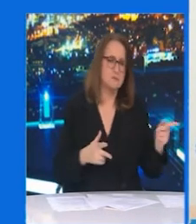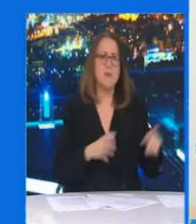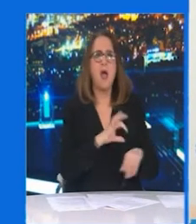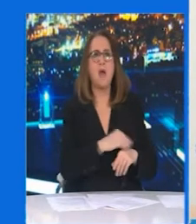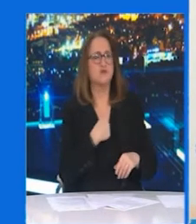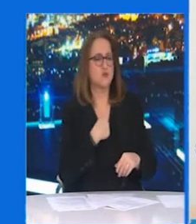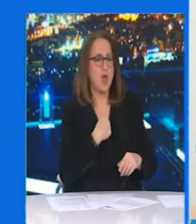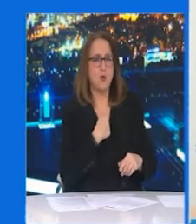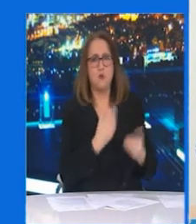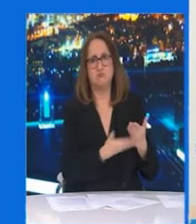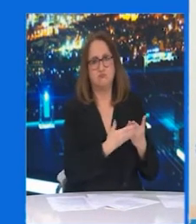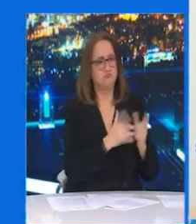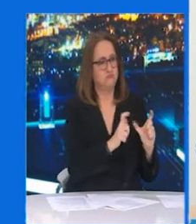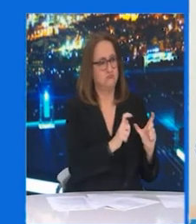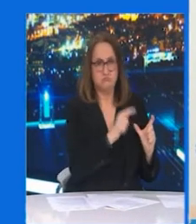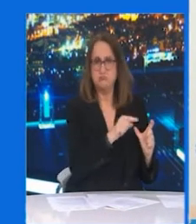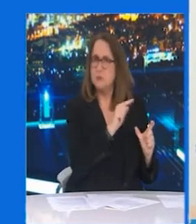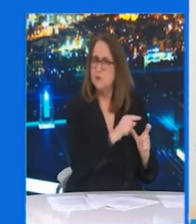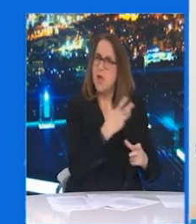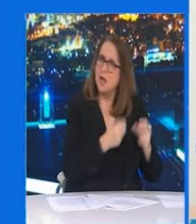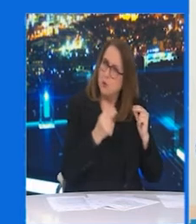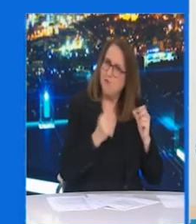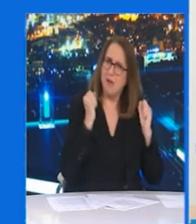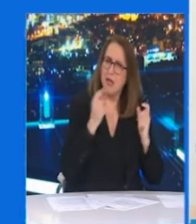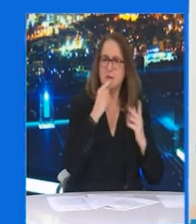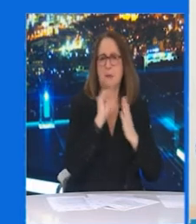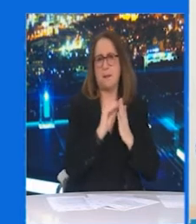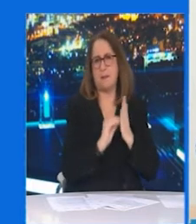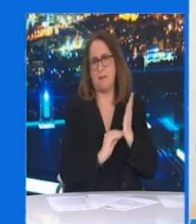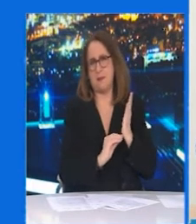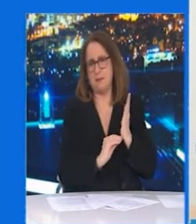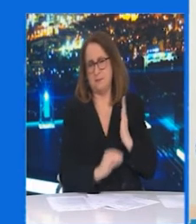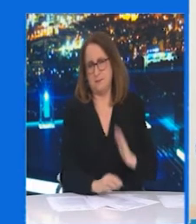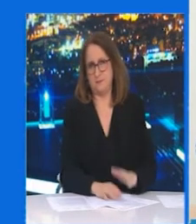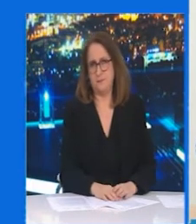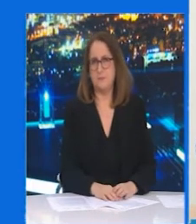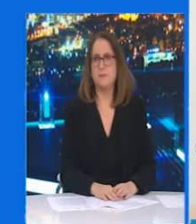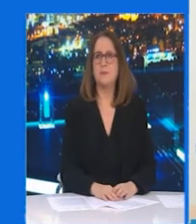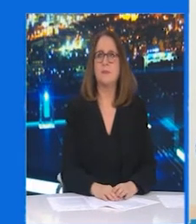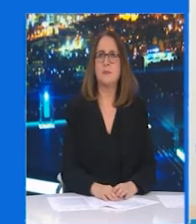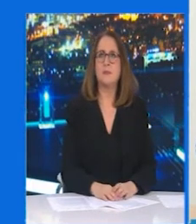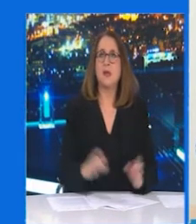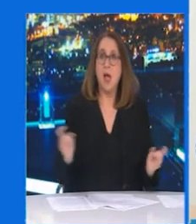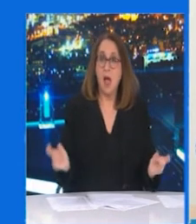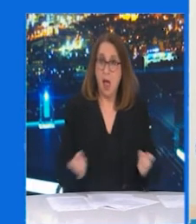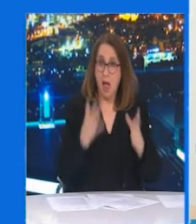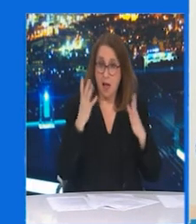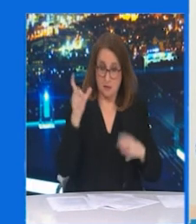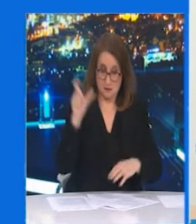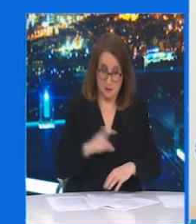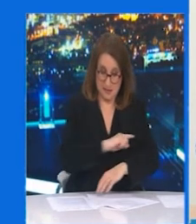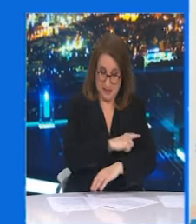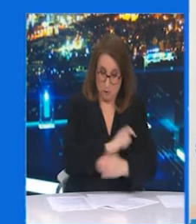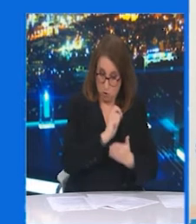διάγνωση, δηλαδή διάγνωση που έγινε αυτές τις μέρες, τότε ο γιατρός με το οποίο συνταγογραφήσει είτε τη διάγνωση είτε φαρμακευτική αγωγή και